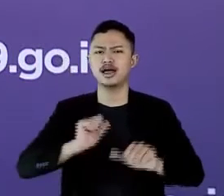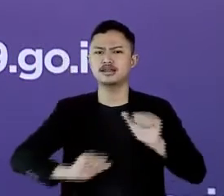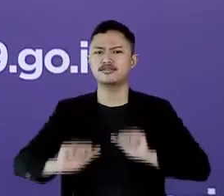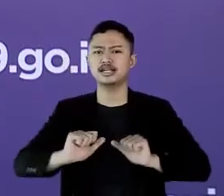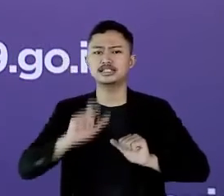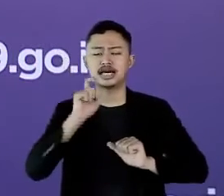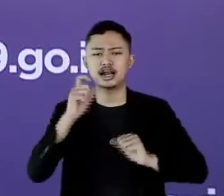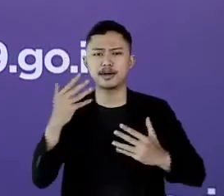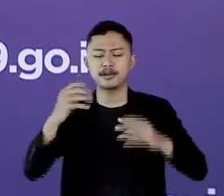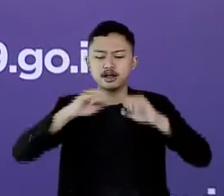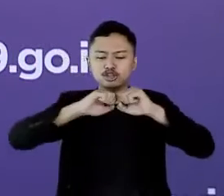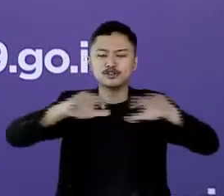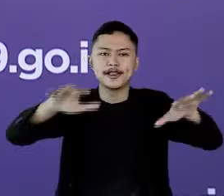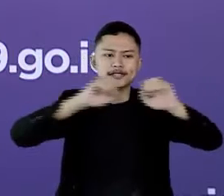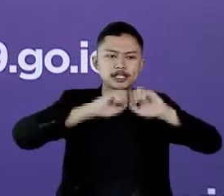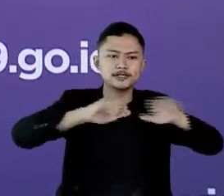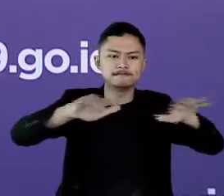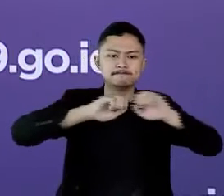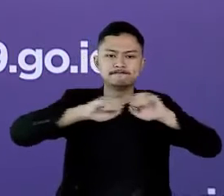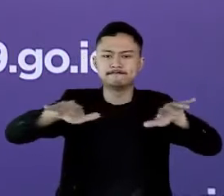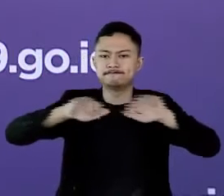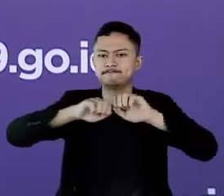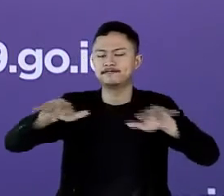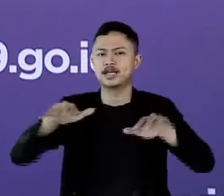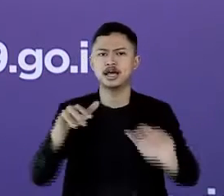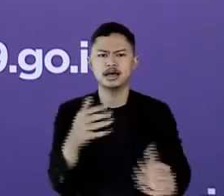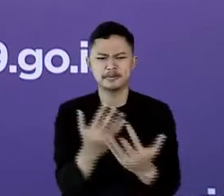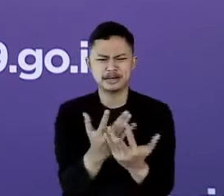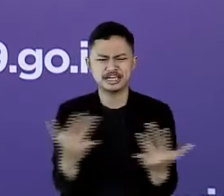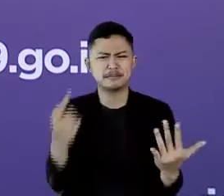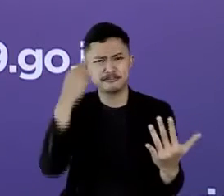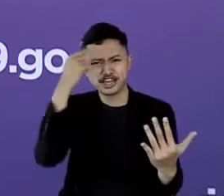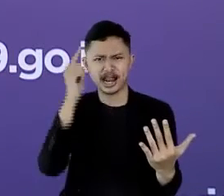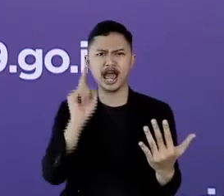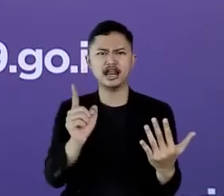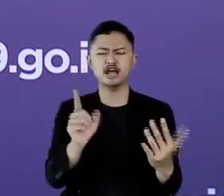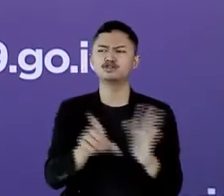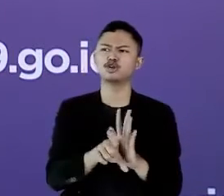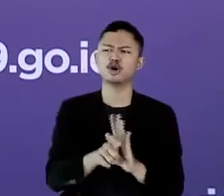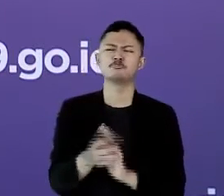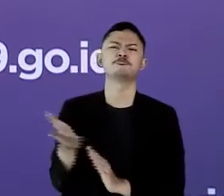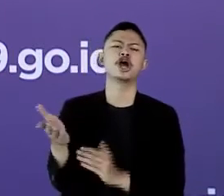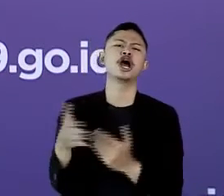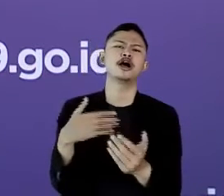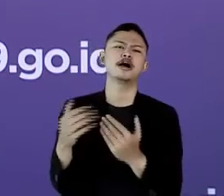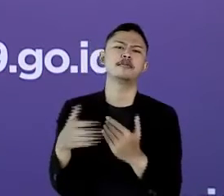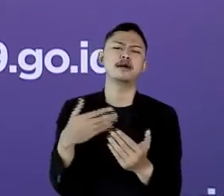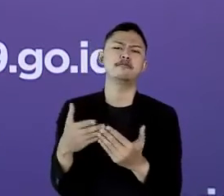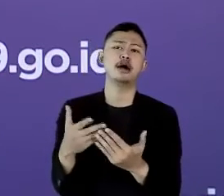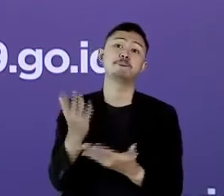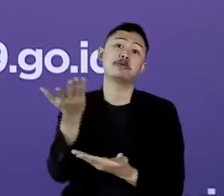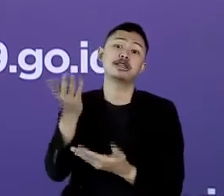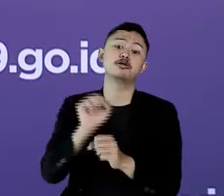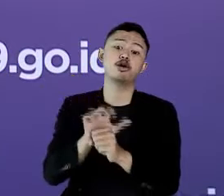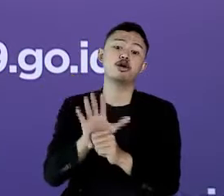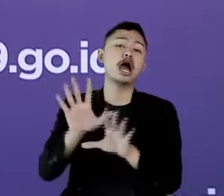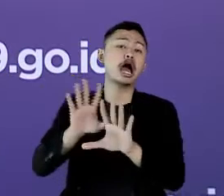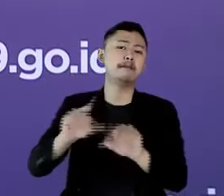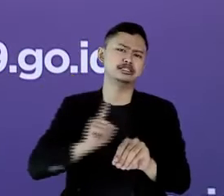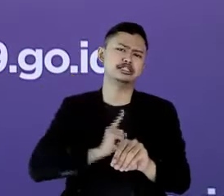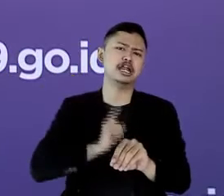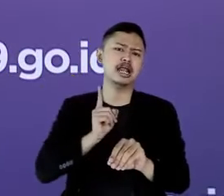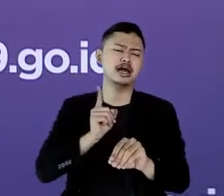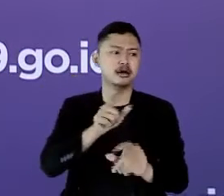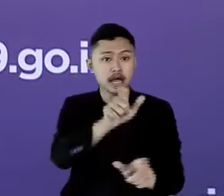melakukan sosialisasi atau terhadap masyarakat yang masih beranggapan bahwa toh jika dibiarkan saja pandemi ini akan berlalu dengan sendirinya.